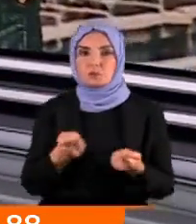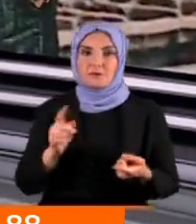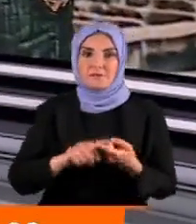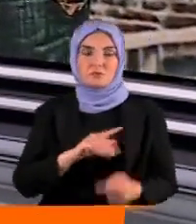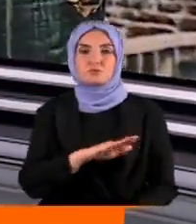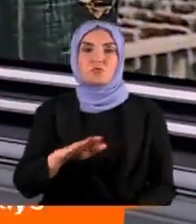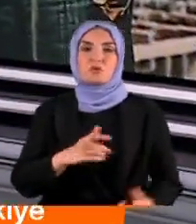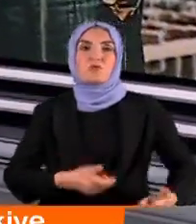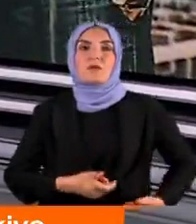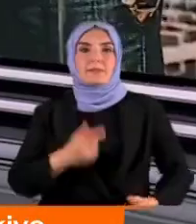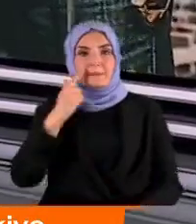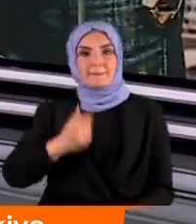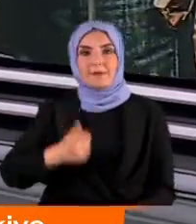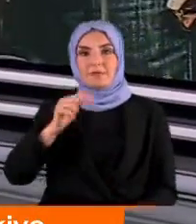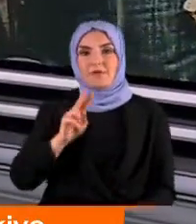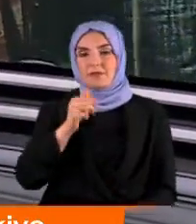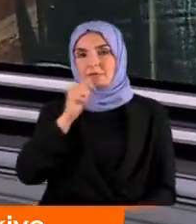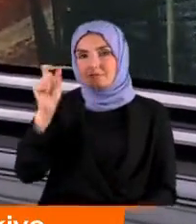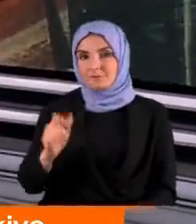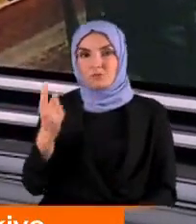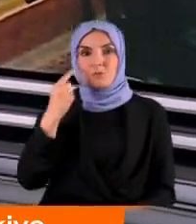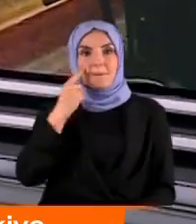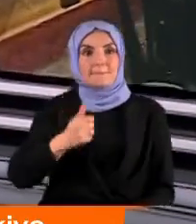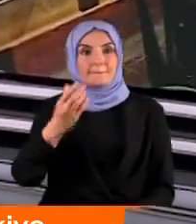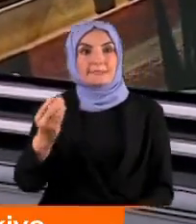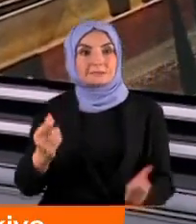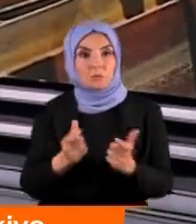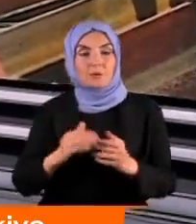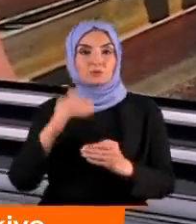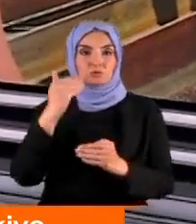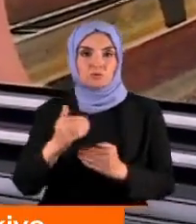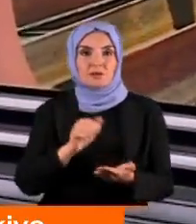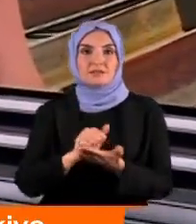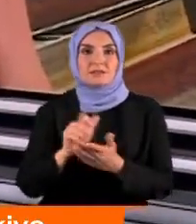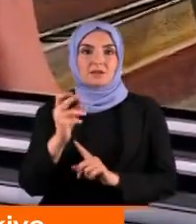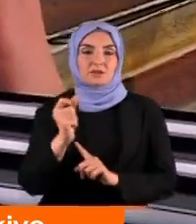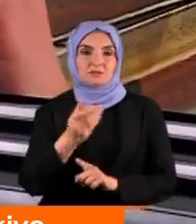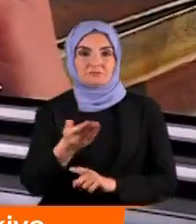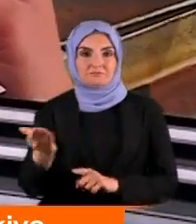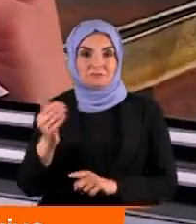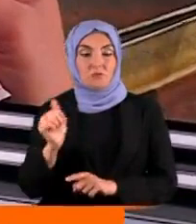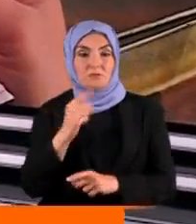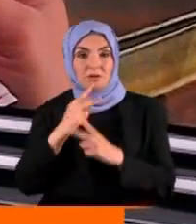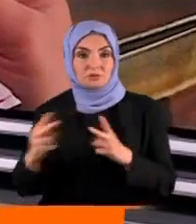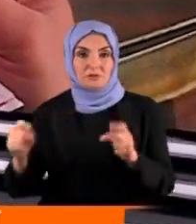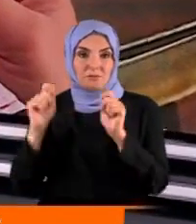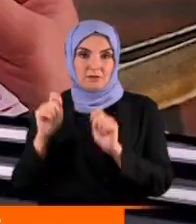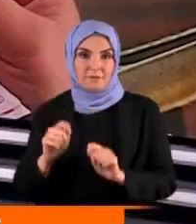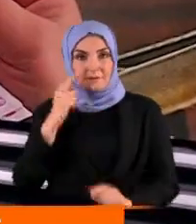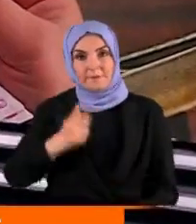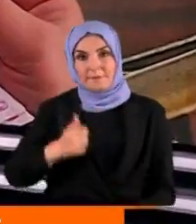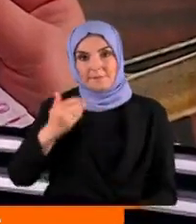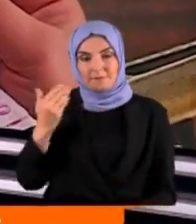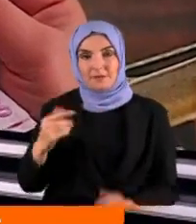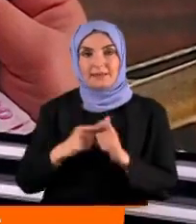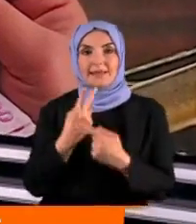Vedat Bilgin dün gerçekleşen kabine toplantısı sonrası gazetecilere önemli açıklamalar yaptı. Bakan Bilgin, EYT'liler için masada tek